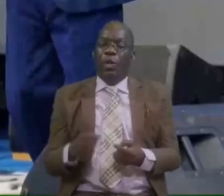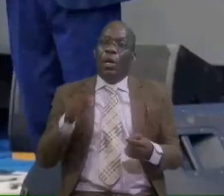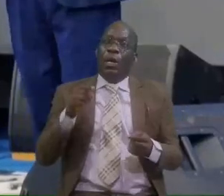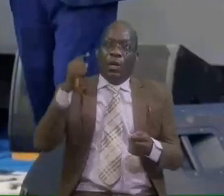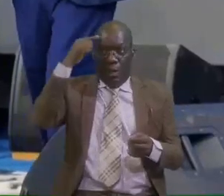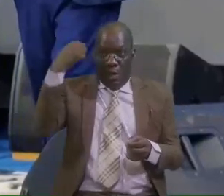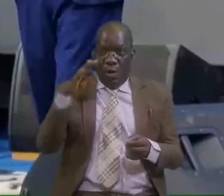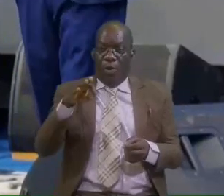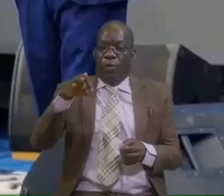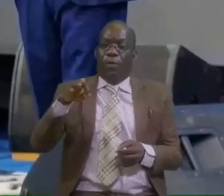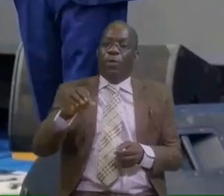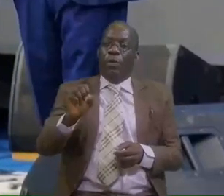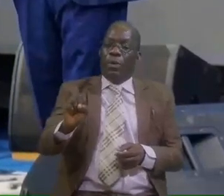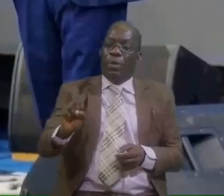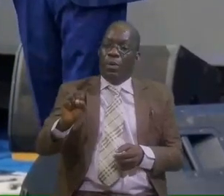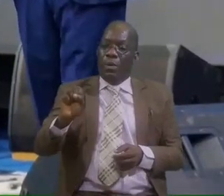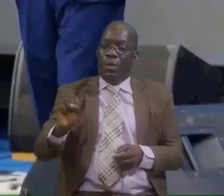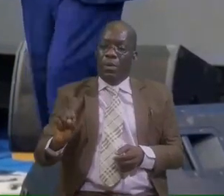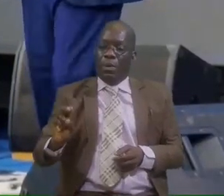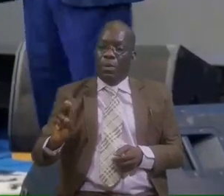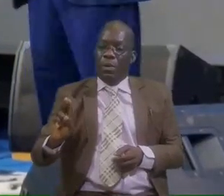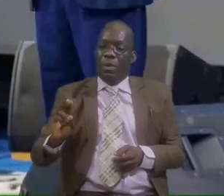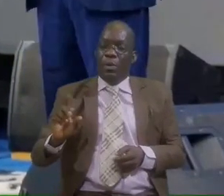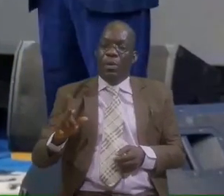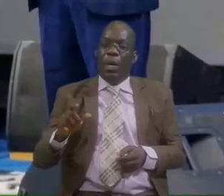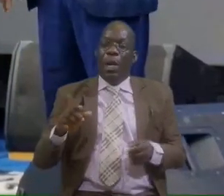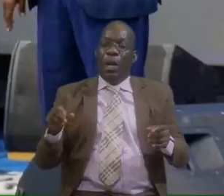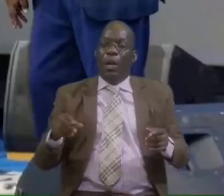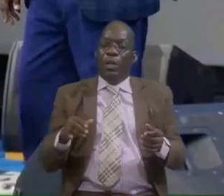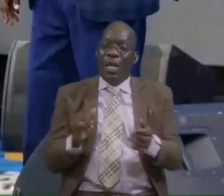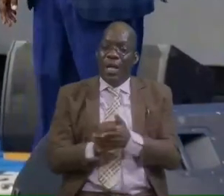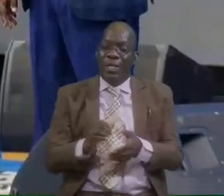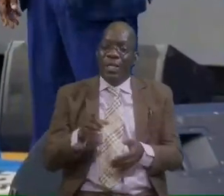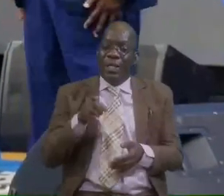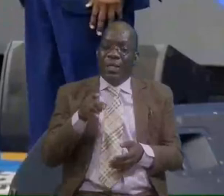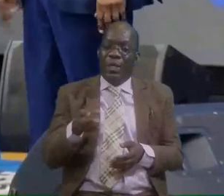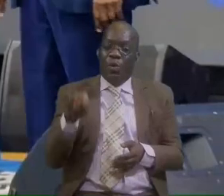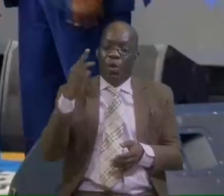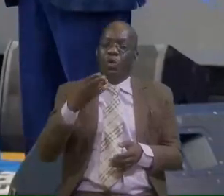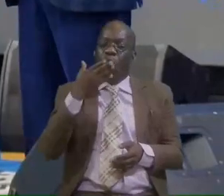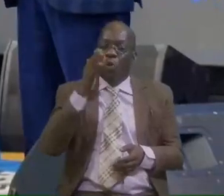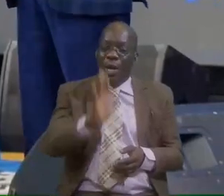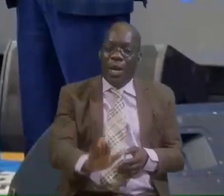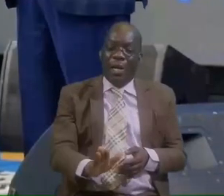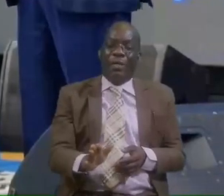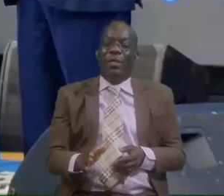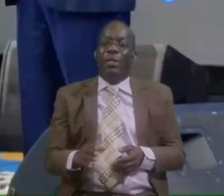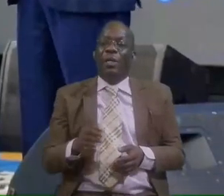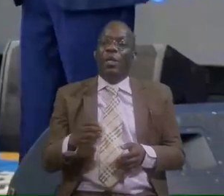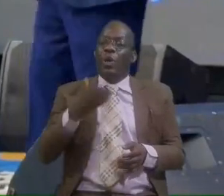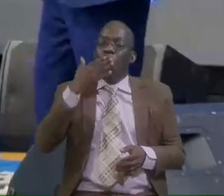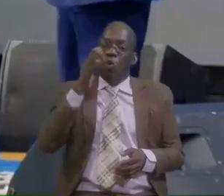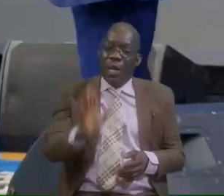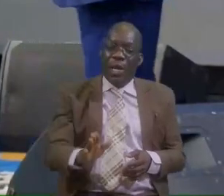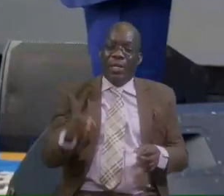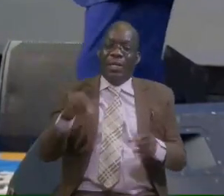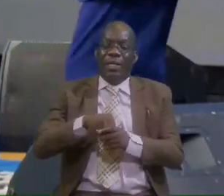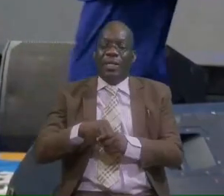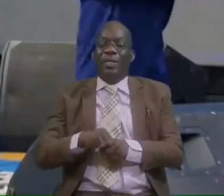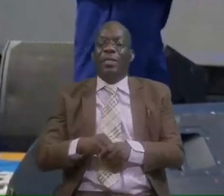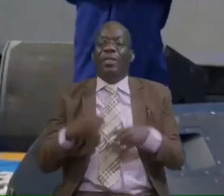péché comme la vie précédente de Saul. Il était un homme méchant